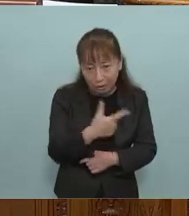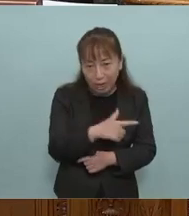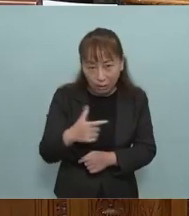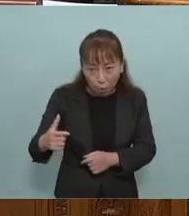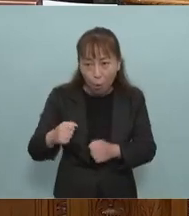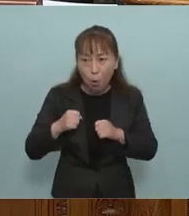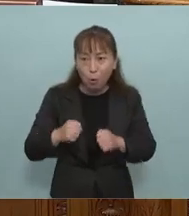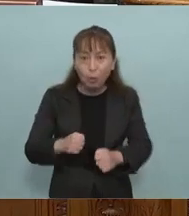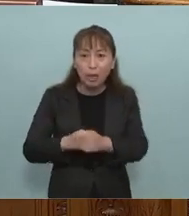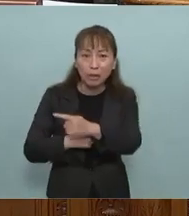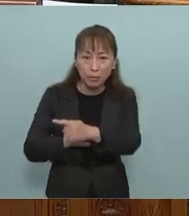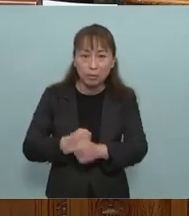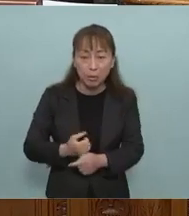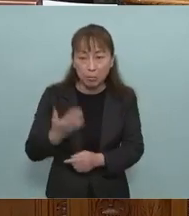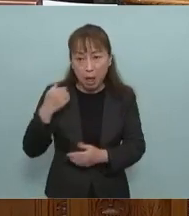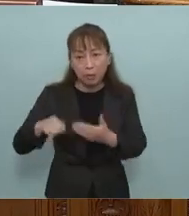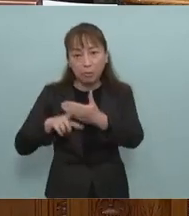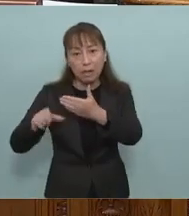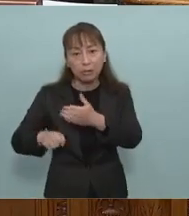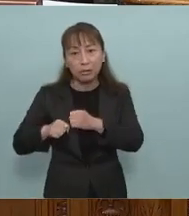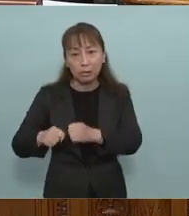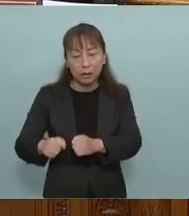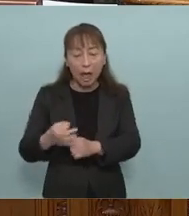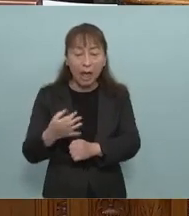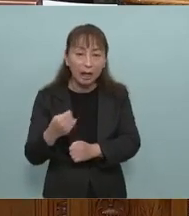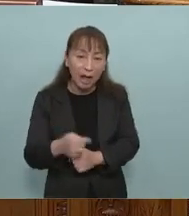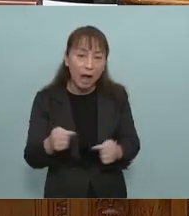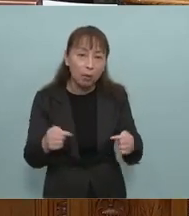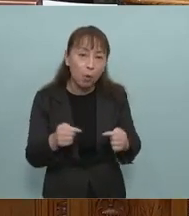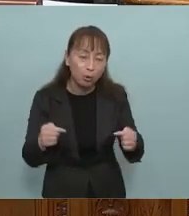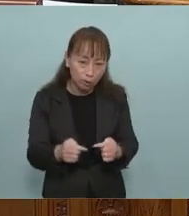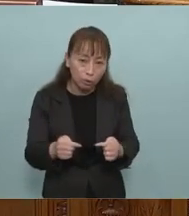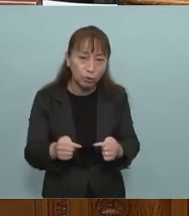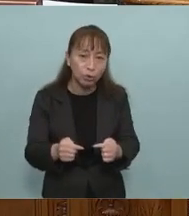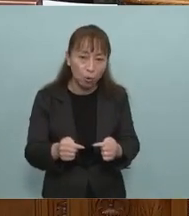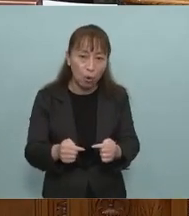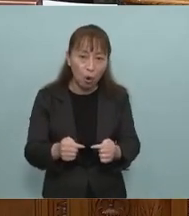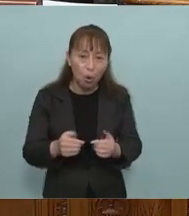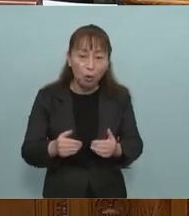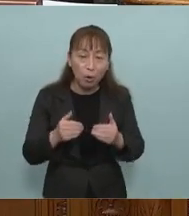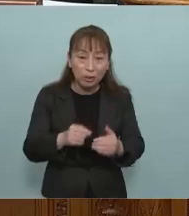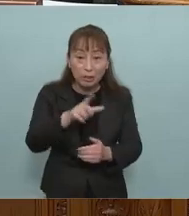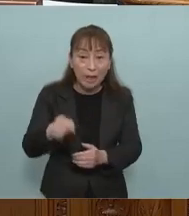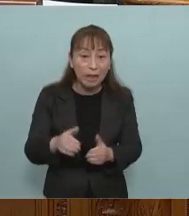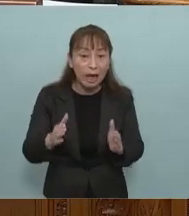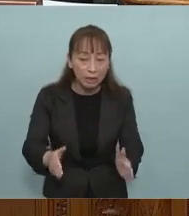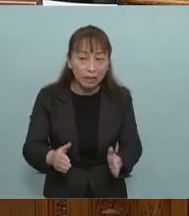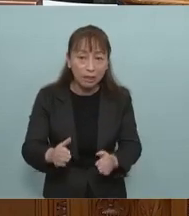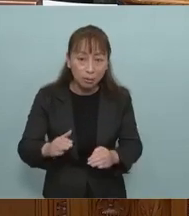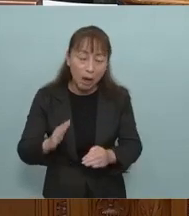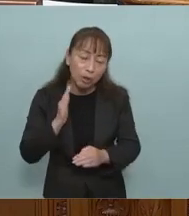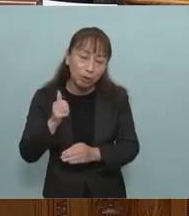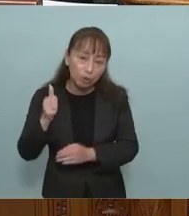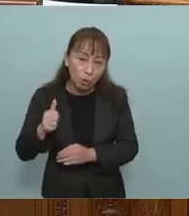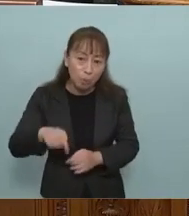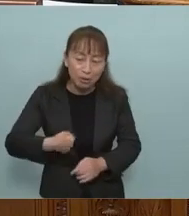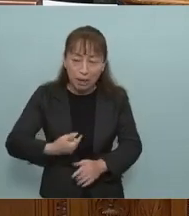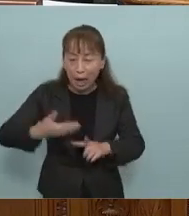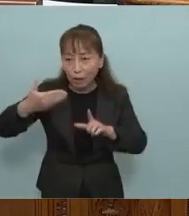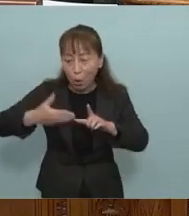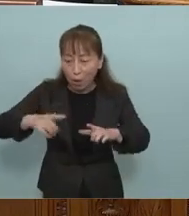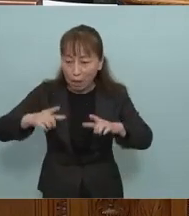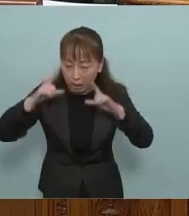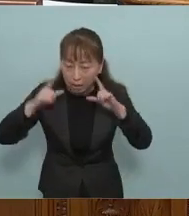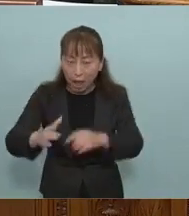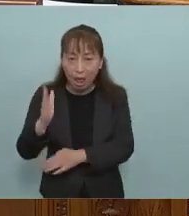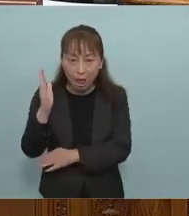ています。9月に実施した価格交渉促進月間には、岸田総理自ら動画を配信するなど、さ